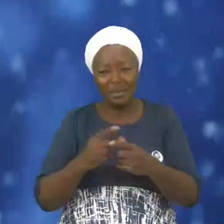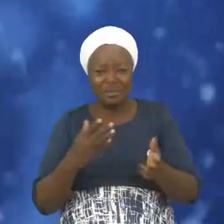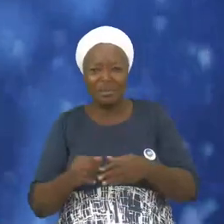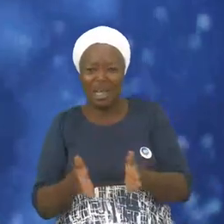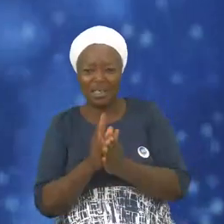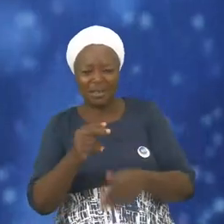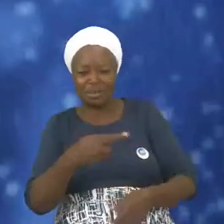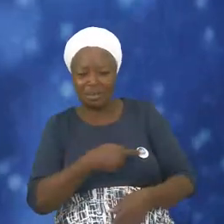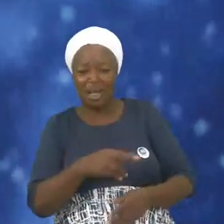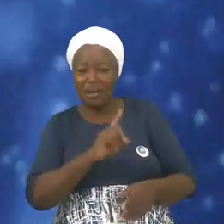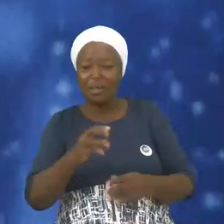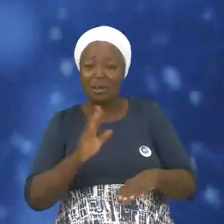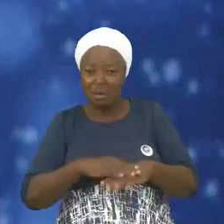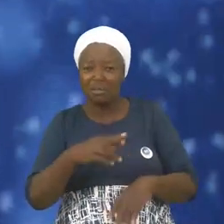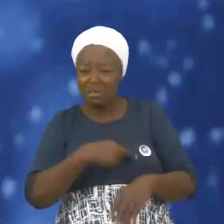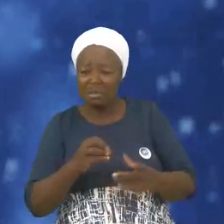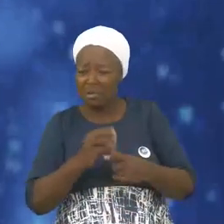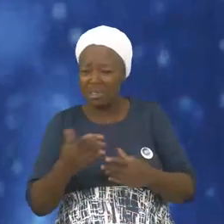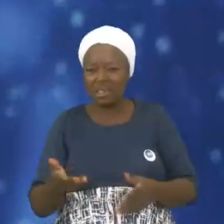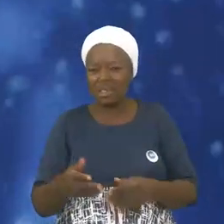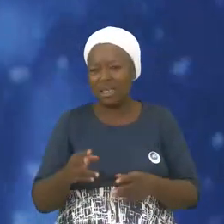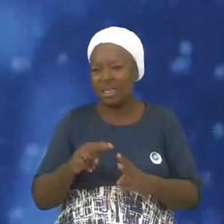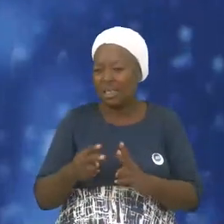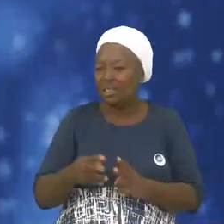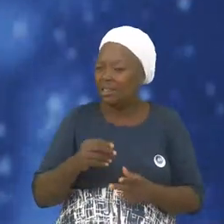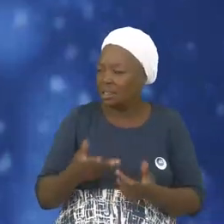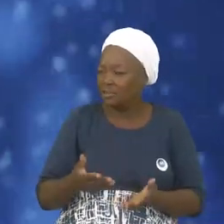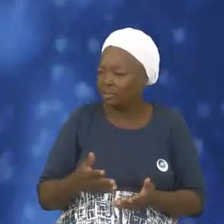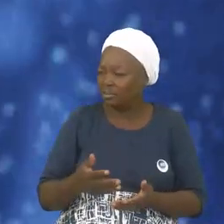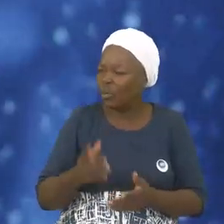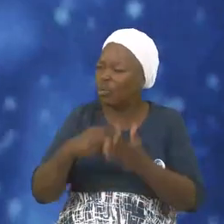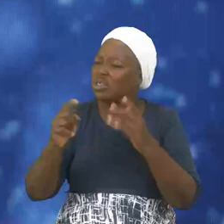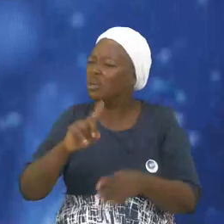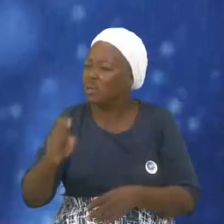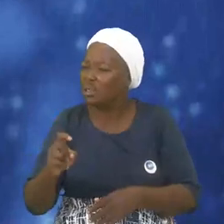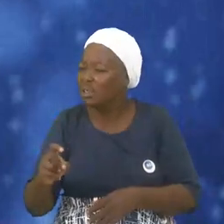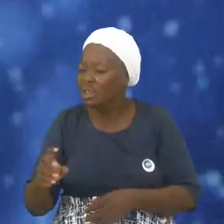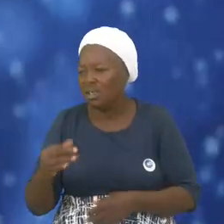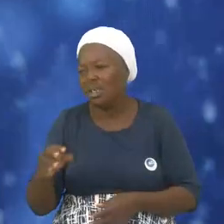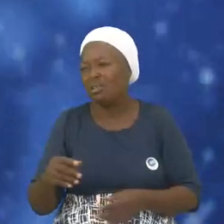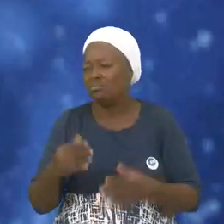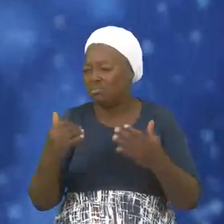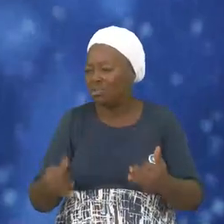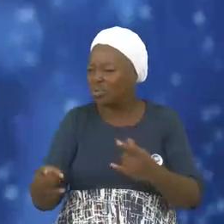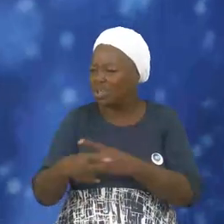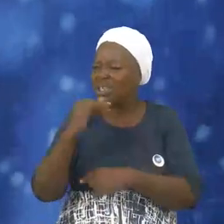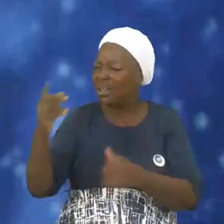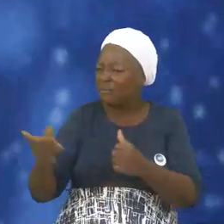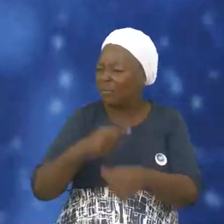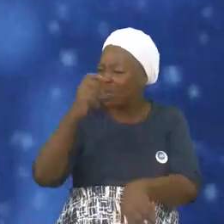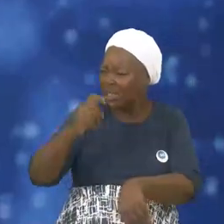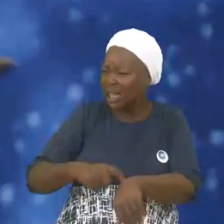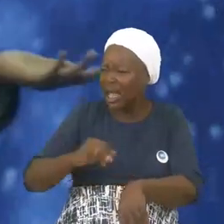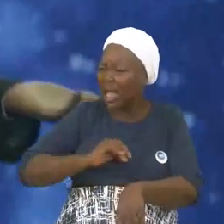demander une question de la science ou bien de la religion. J'ai dit, quelle est ta question? Elle dit, aujourd'hui est